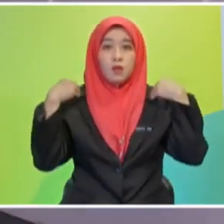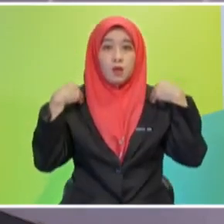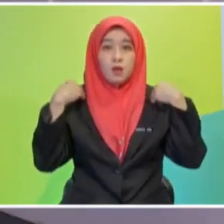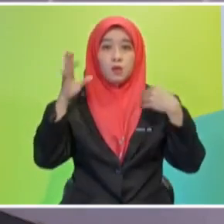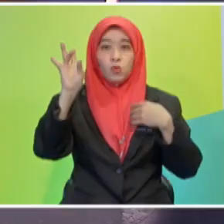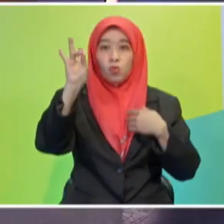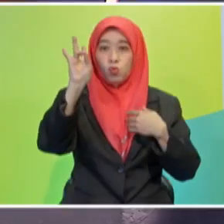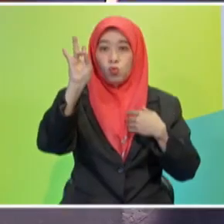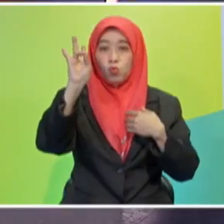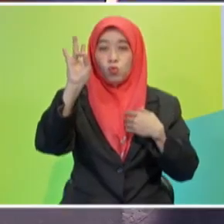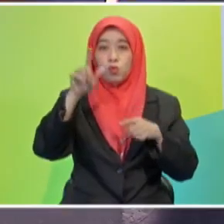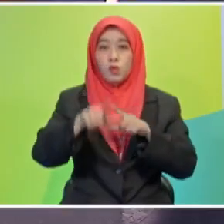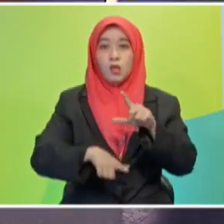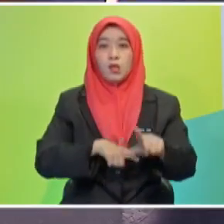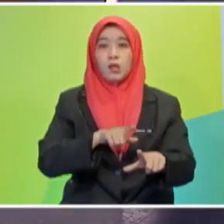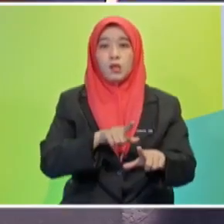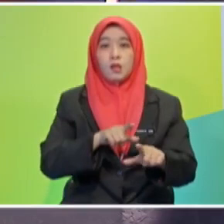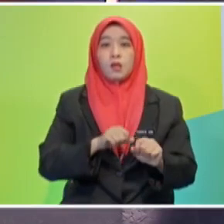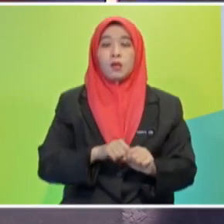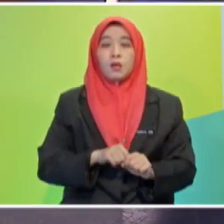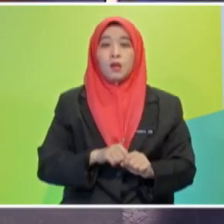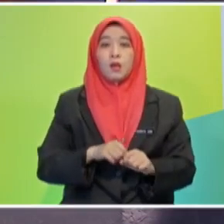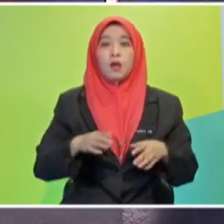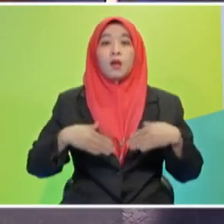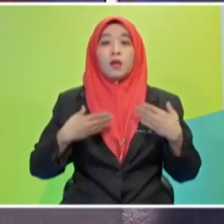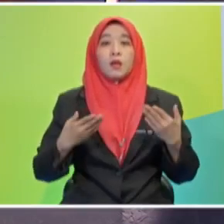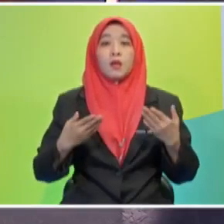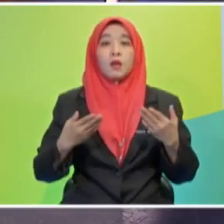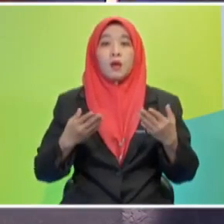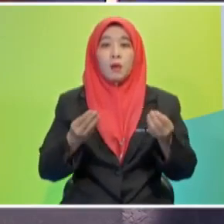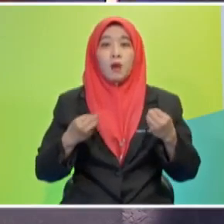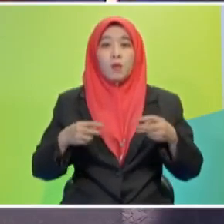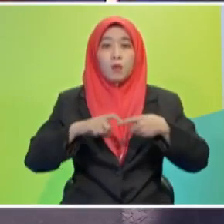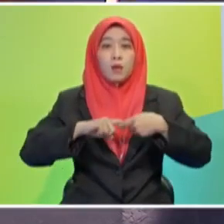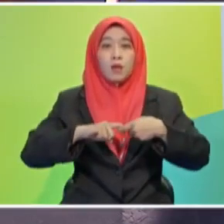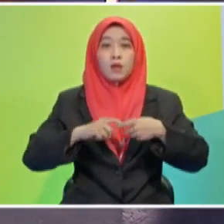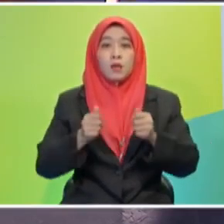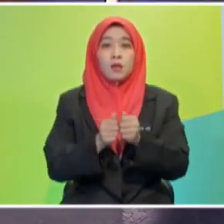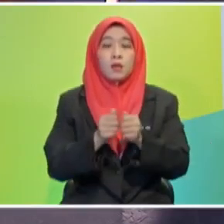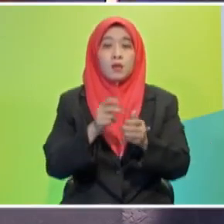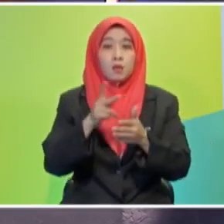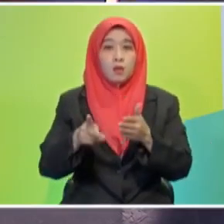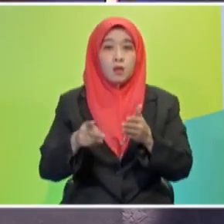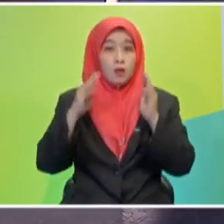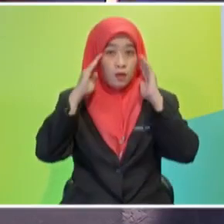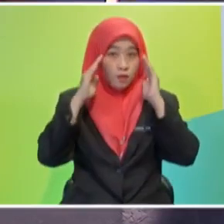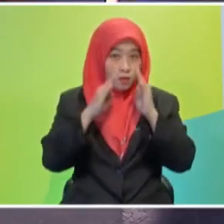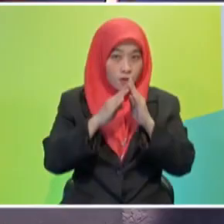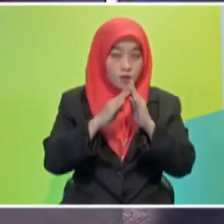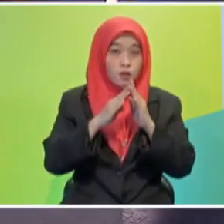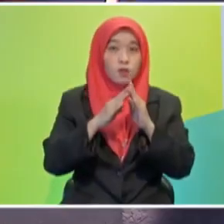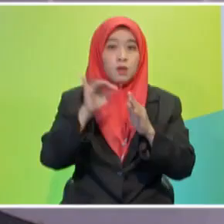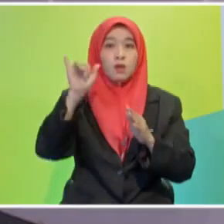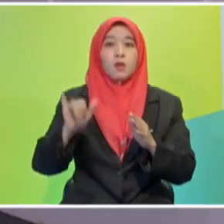langkah. Okey. Macam mana kita nak kaitkan dengan komponen tadi tu Okey, jadi Aiman tumpukan perhatian. Baik cikgu. Okey, yang